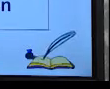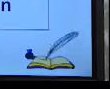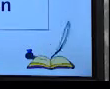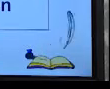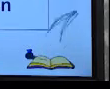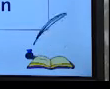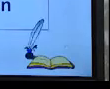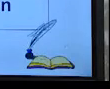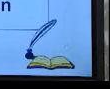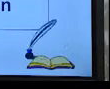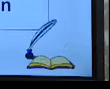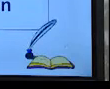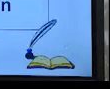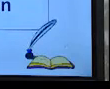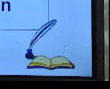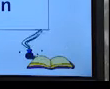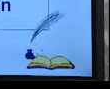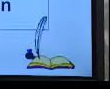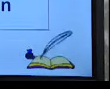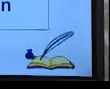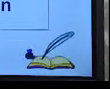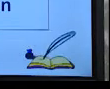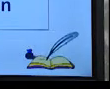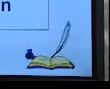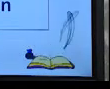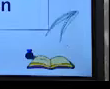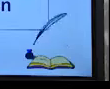sizlar daftaringizga ko'chirib olishingiz mumkin.